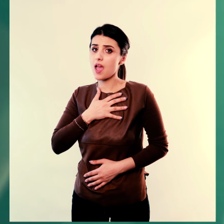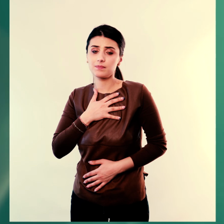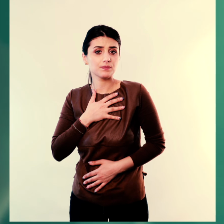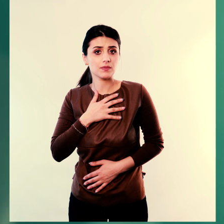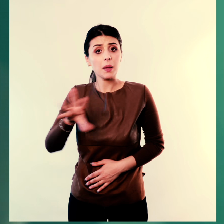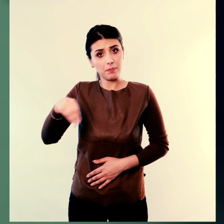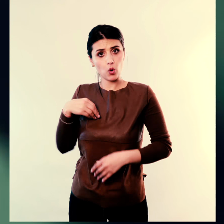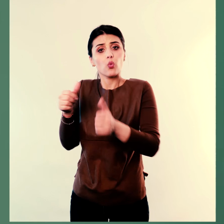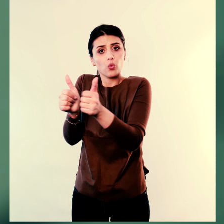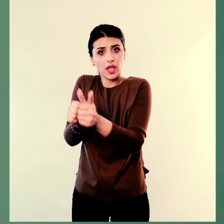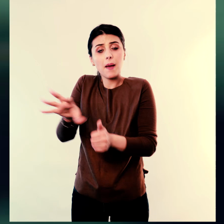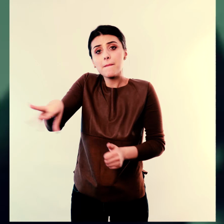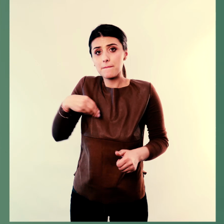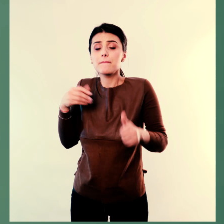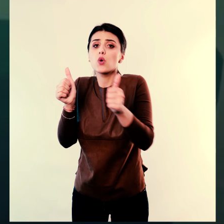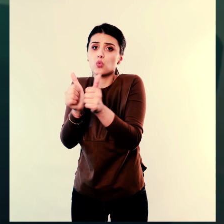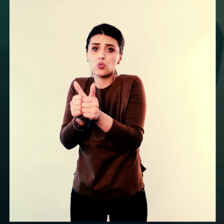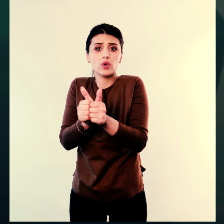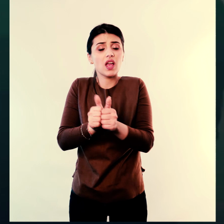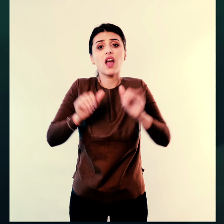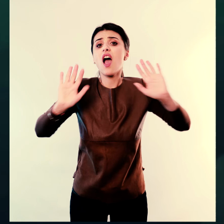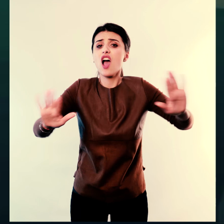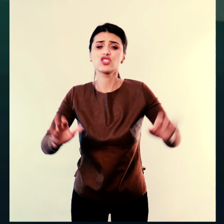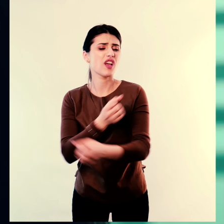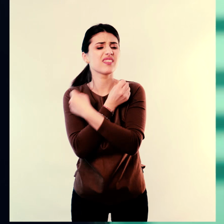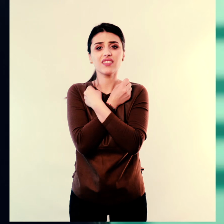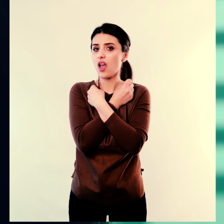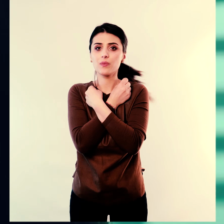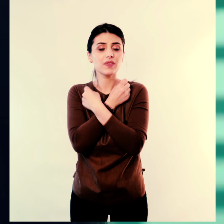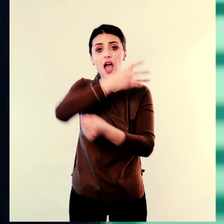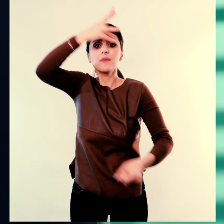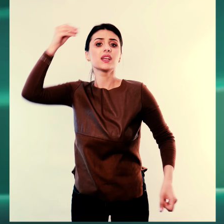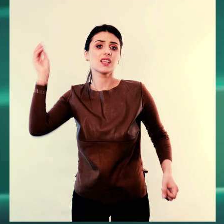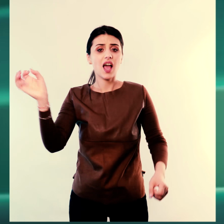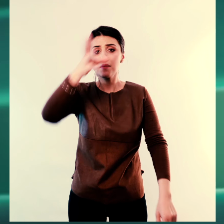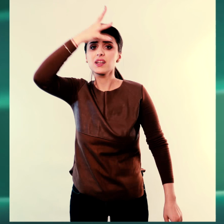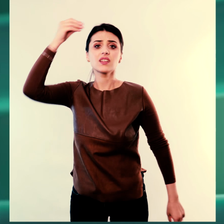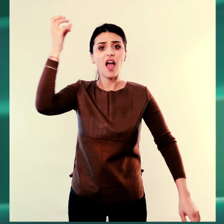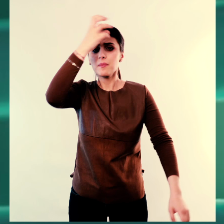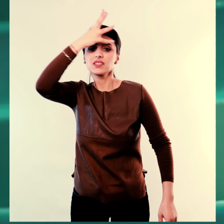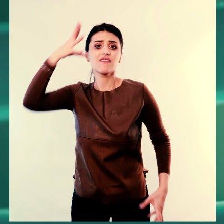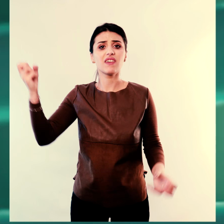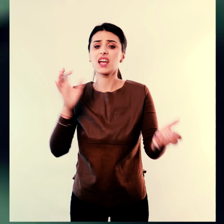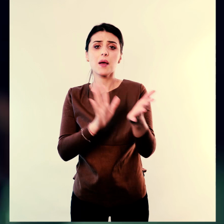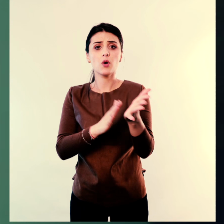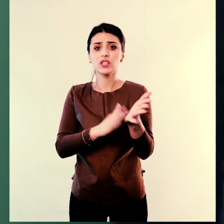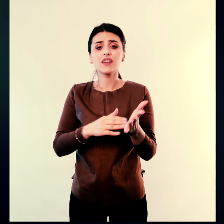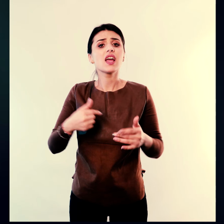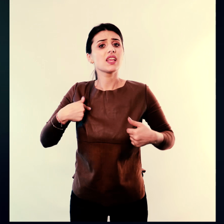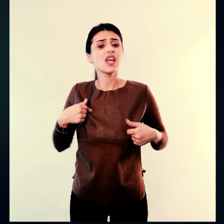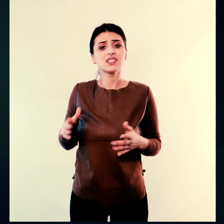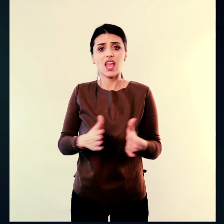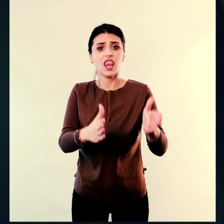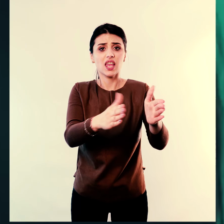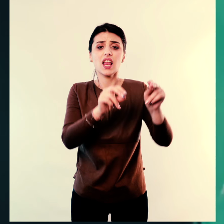ușa mea. Eu sunt cu ea, eu sunt cu ea. Șchioarnă-și proastivie. Amnezic, amnezic, amnezic fără